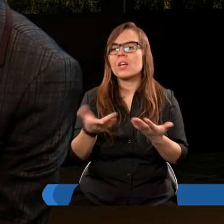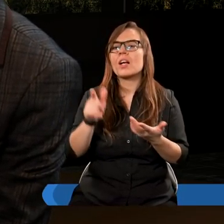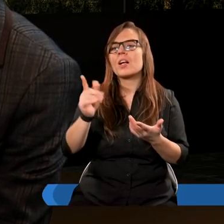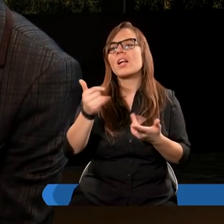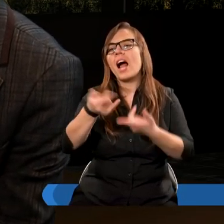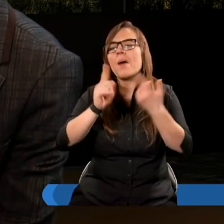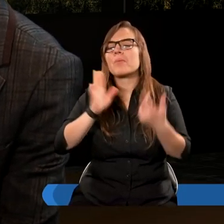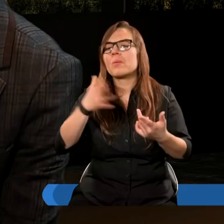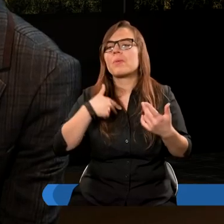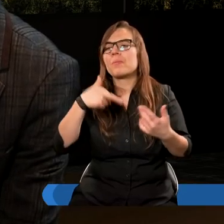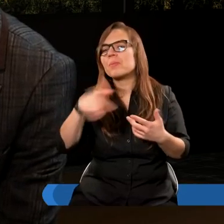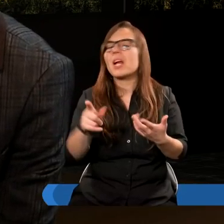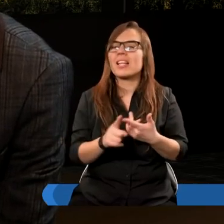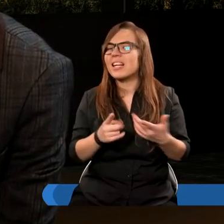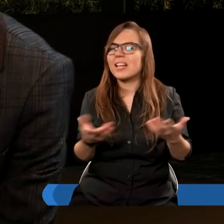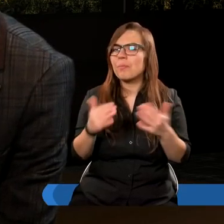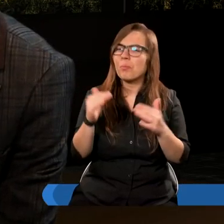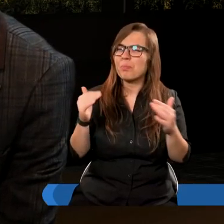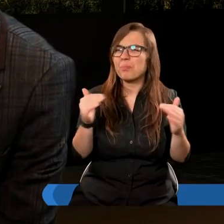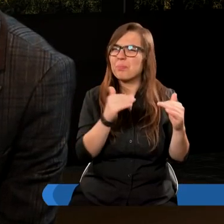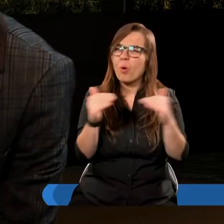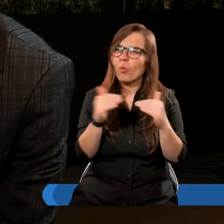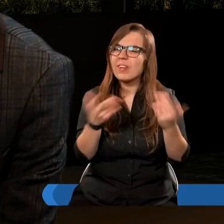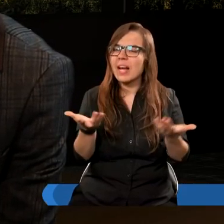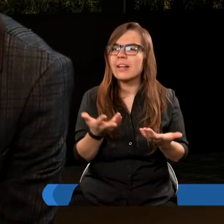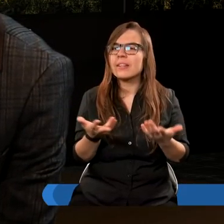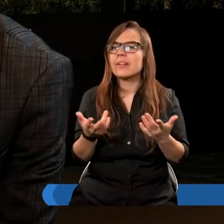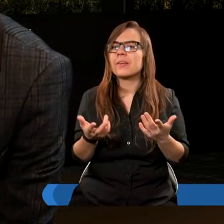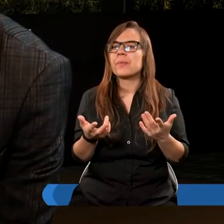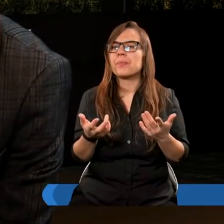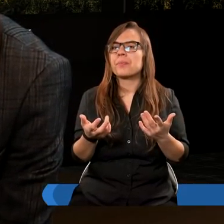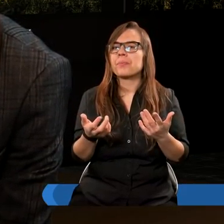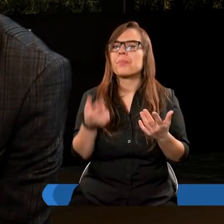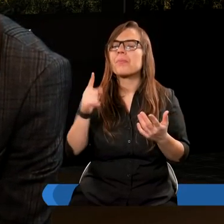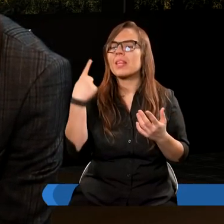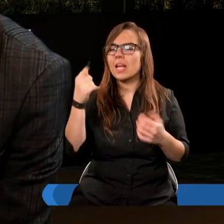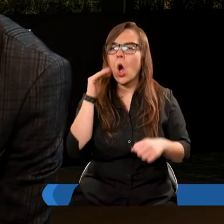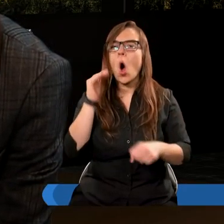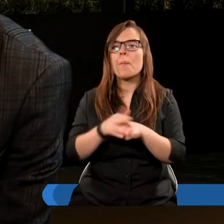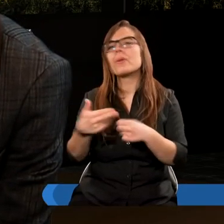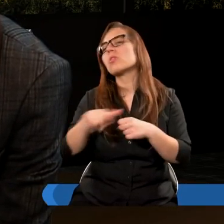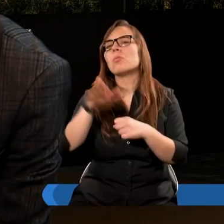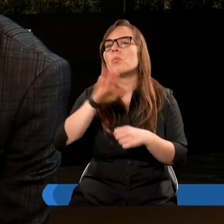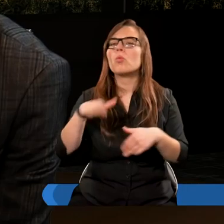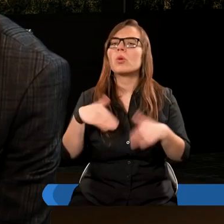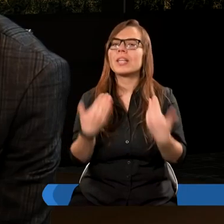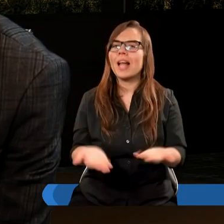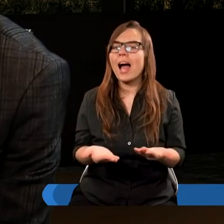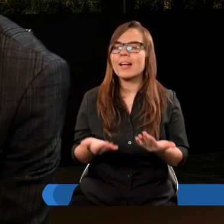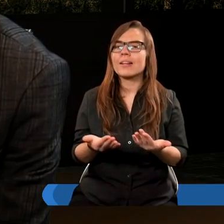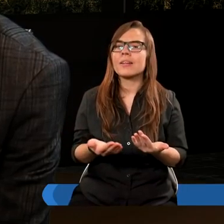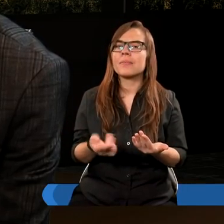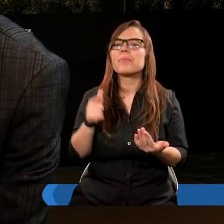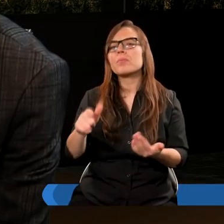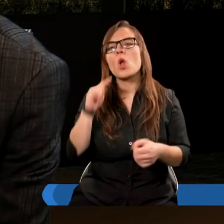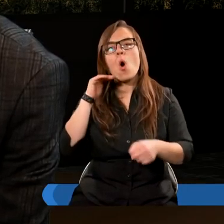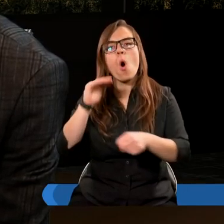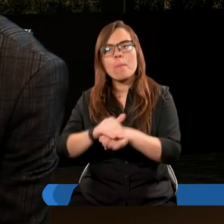to z nami będzie w takim razie? Ale jednak obietnice, które Bóg daje w Piśmie Świętym, one są